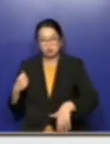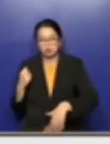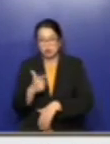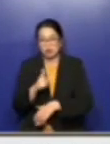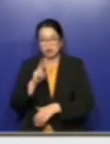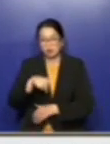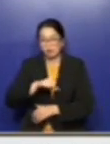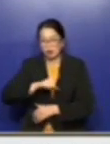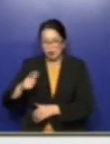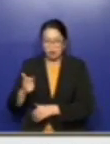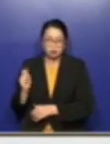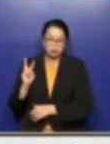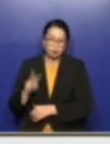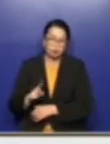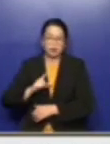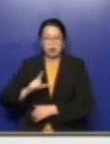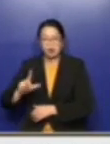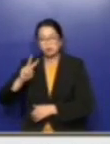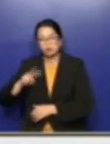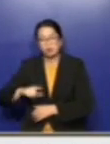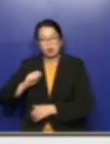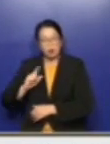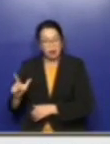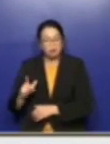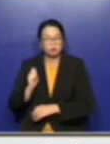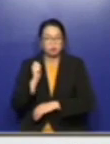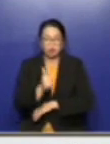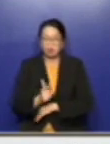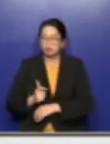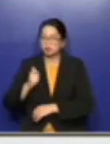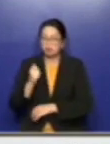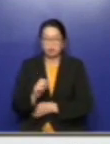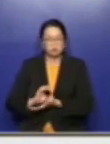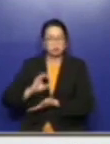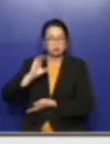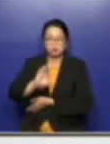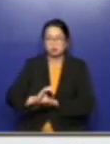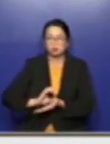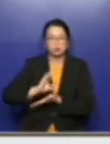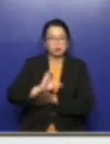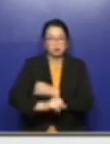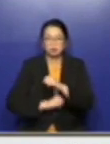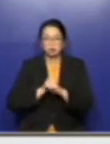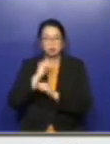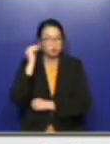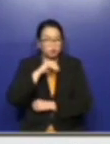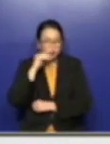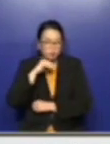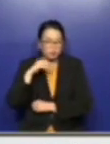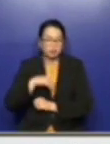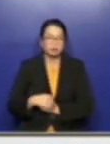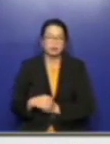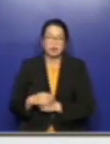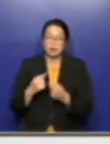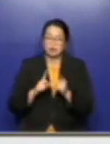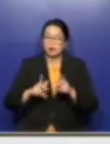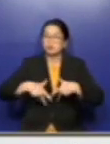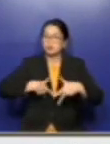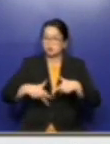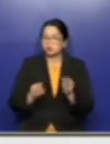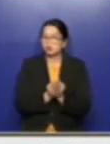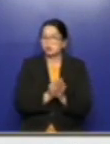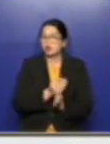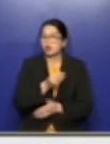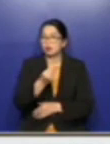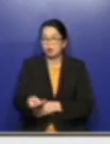กว่าล้านบาทโดยไม่มีสภาพบังคับผมไม่ไปชี้นะครับว่าท่านเป็นอย่างนั้นจริงหรือเปล่าแต่พี่น้องประชาชนต้องให้คะแนนท่านครับท่านอย่าจะม